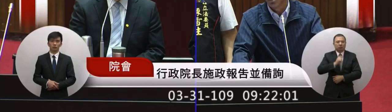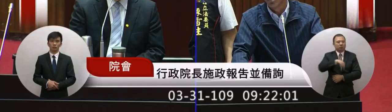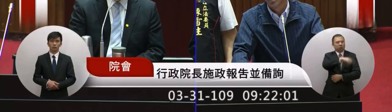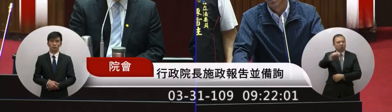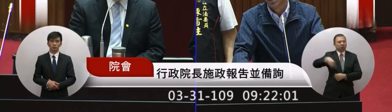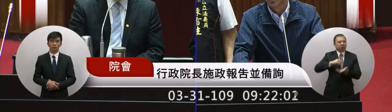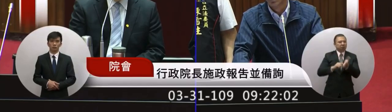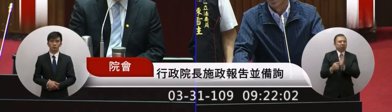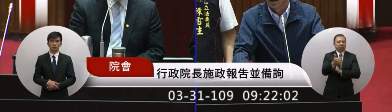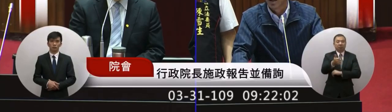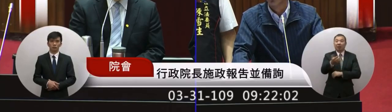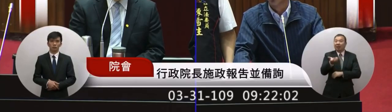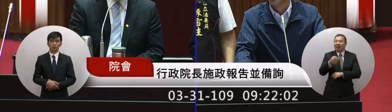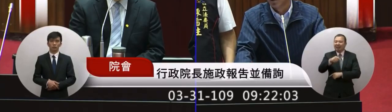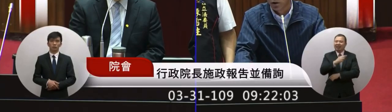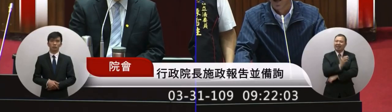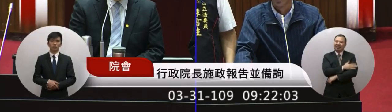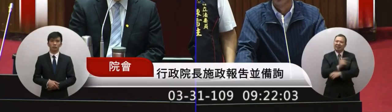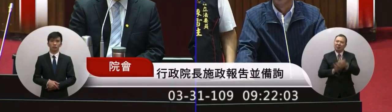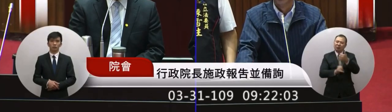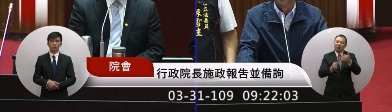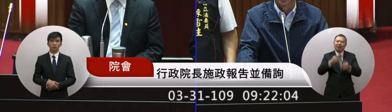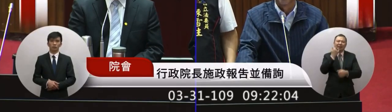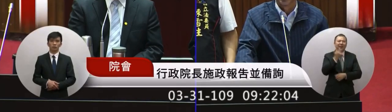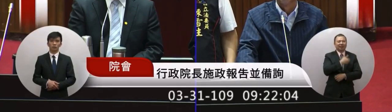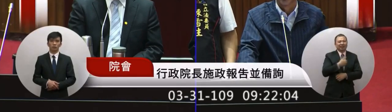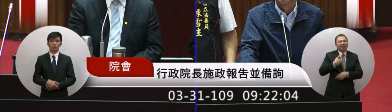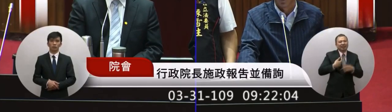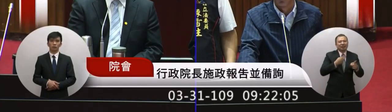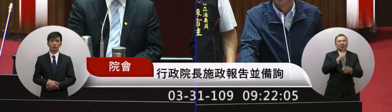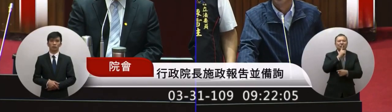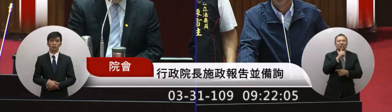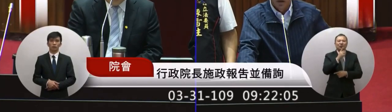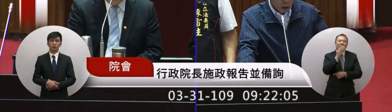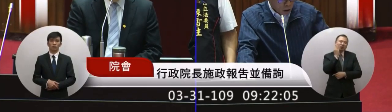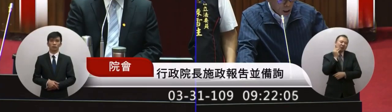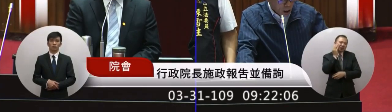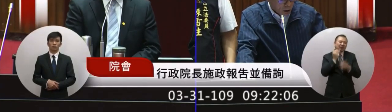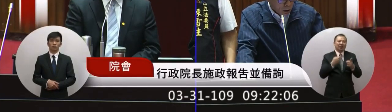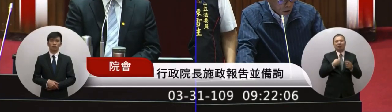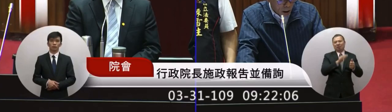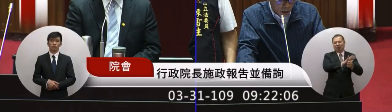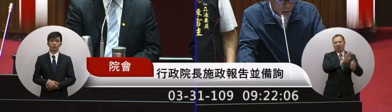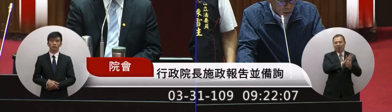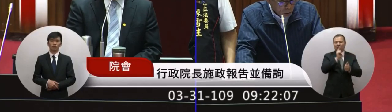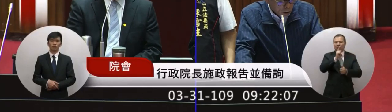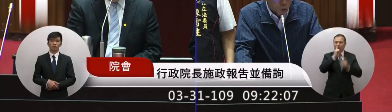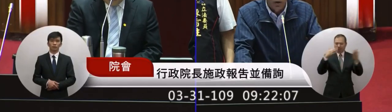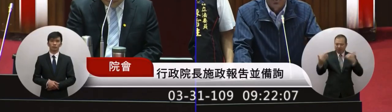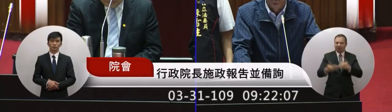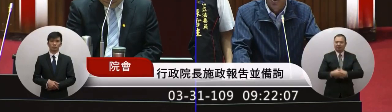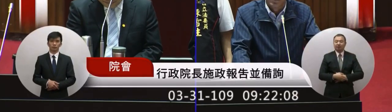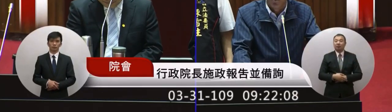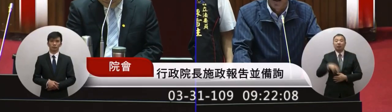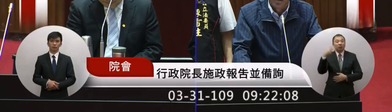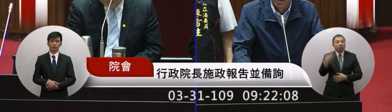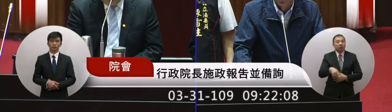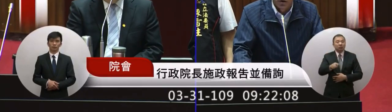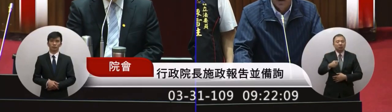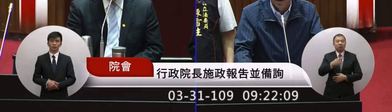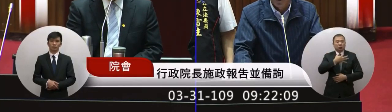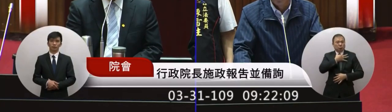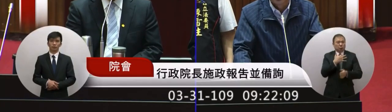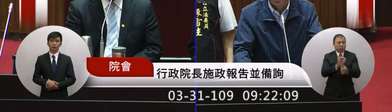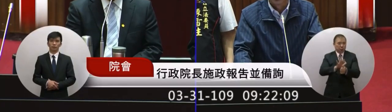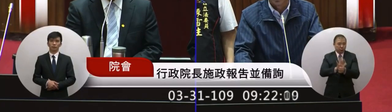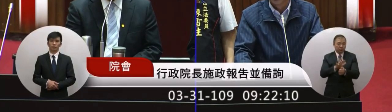陈雪生委员可能想讲又不好意思讲了，我帮他把话讲完。那除了纾困以外，我